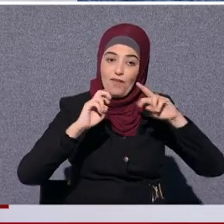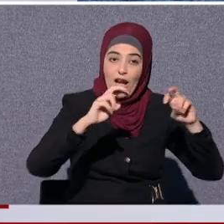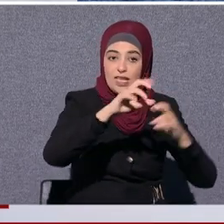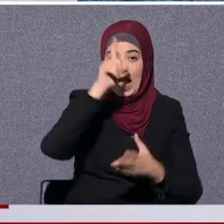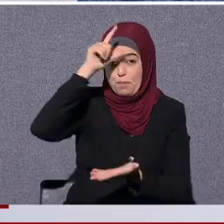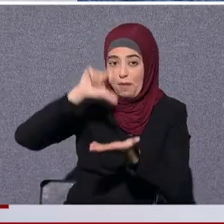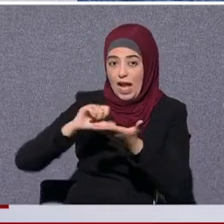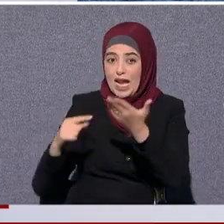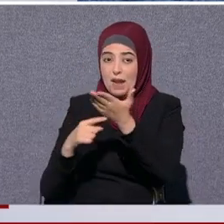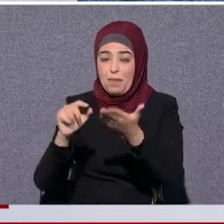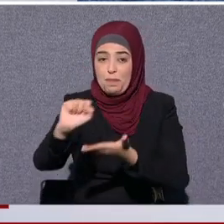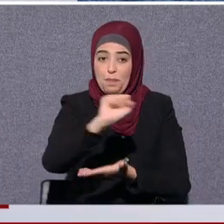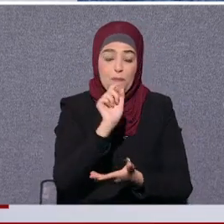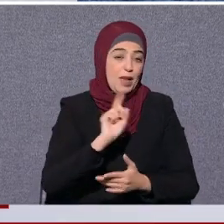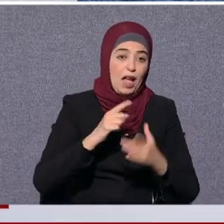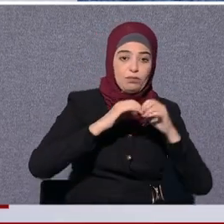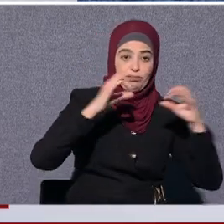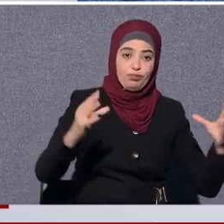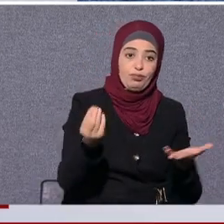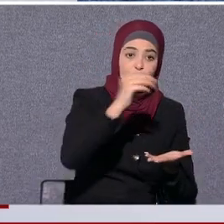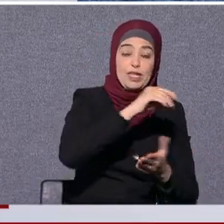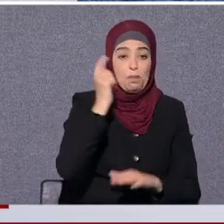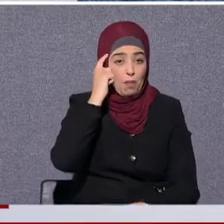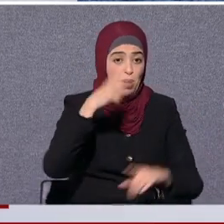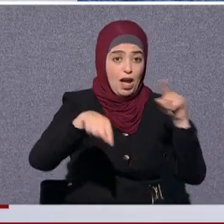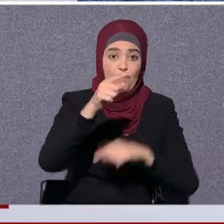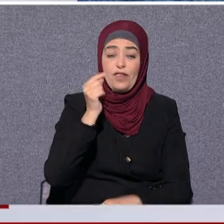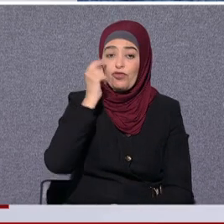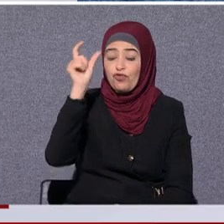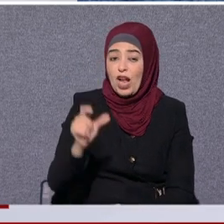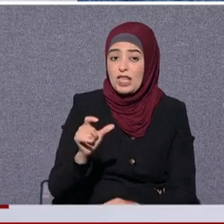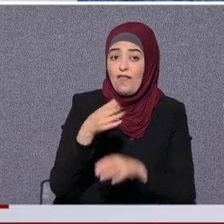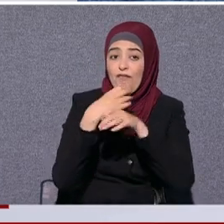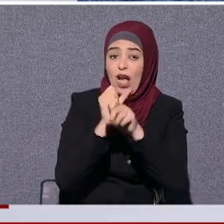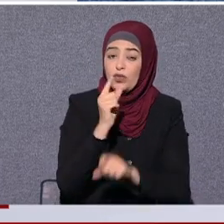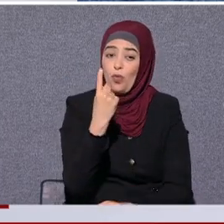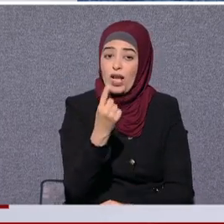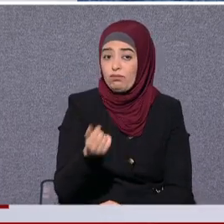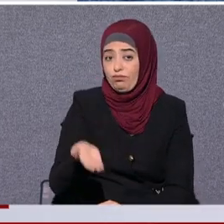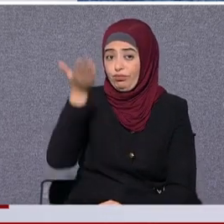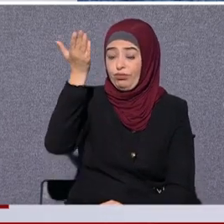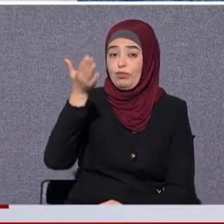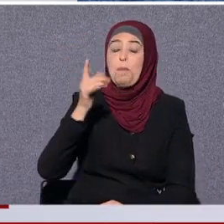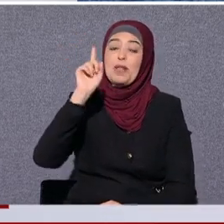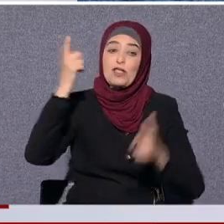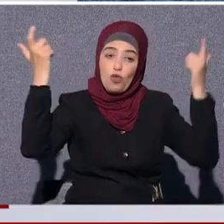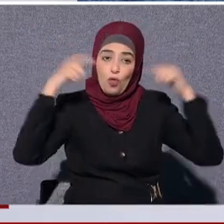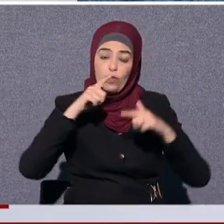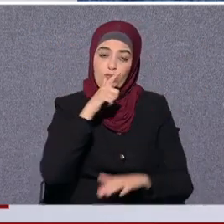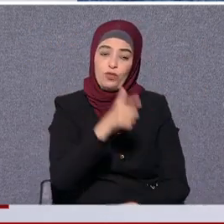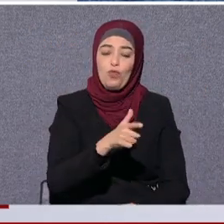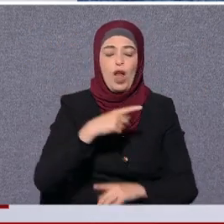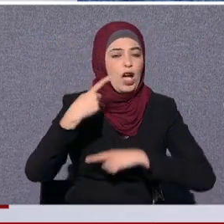ومثل ما تعرفوا انه هاي تكلفه المسحه او العينه غاليه جدا، لكن جلاله سيدنا